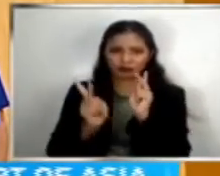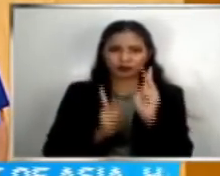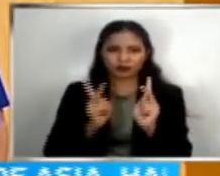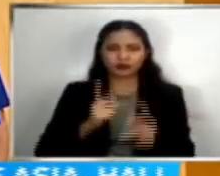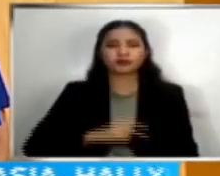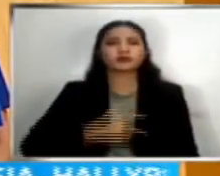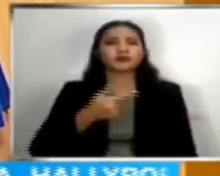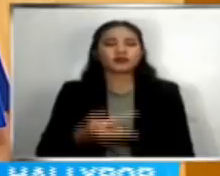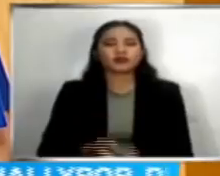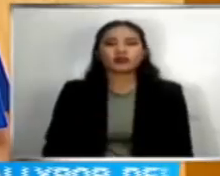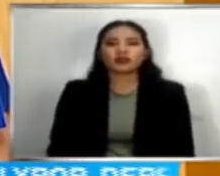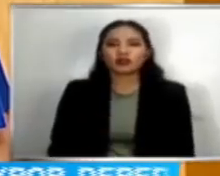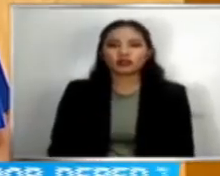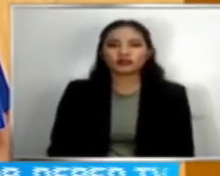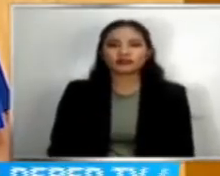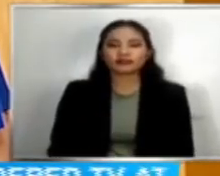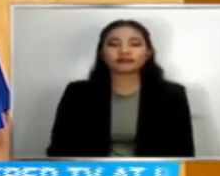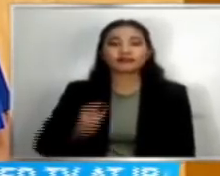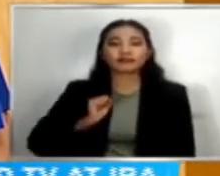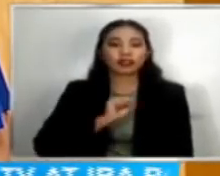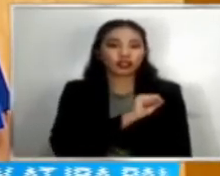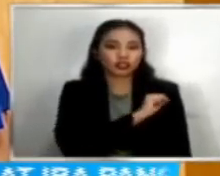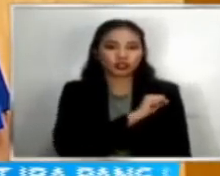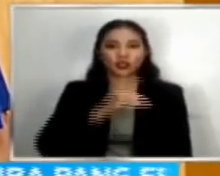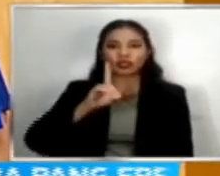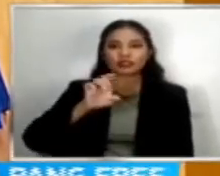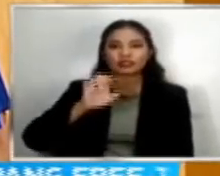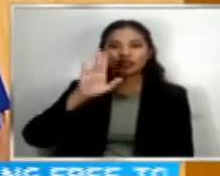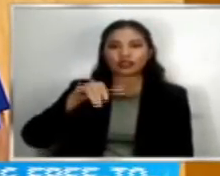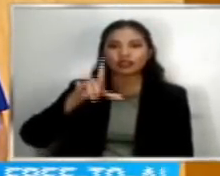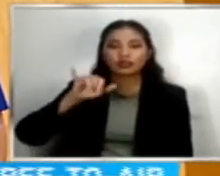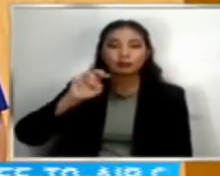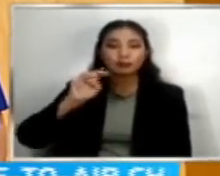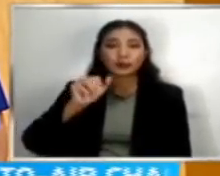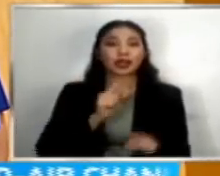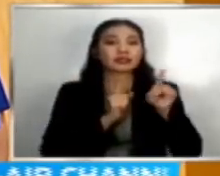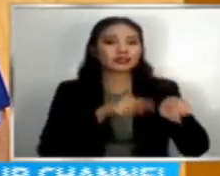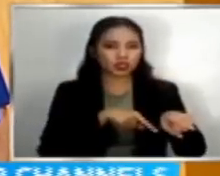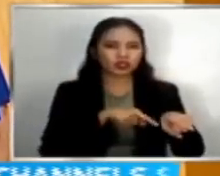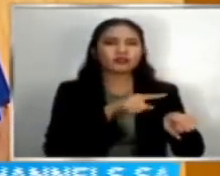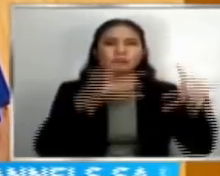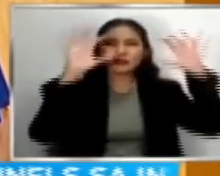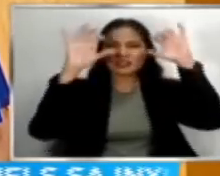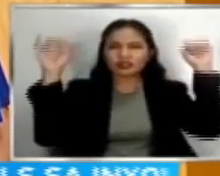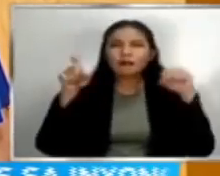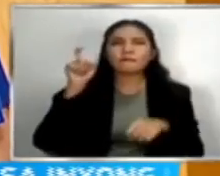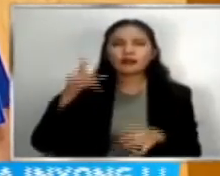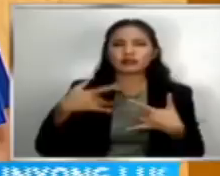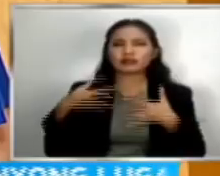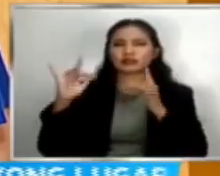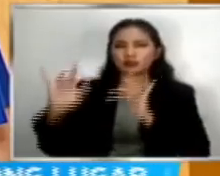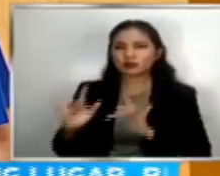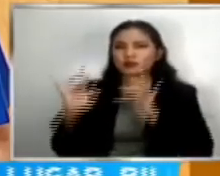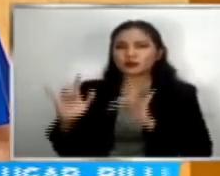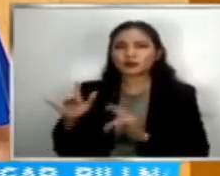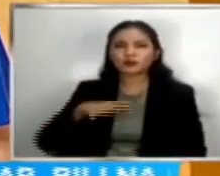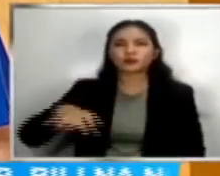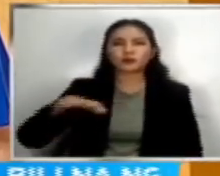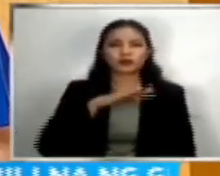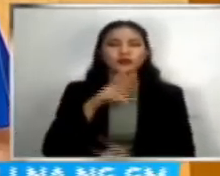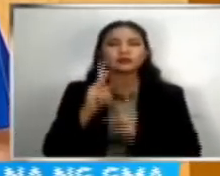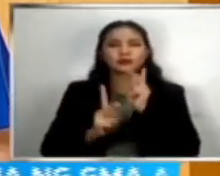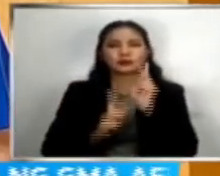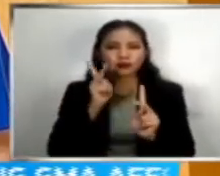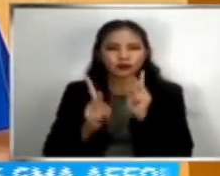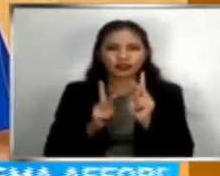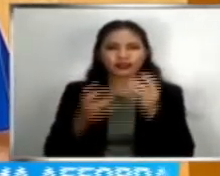Welta naman ni Senator Laida De Lima, maawa naman sana ang Pangulo sa taong bayan. Marami pa anya ang namamatay